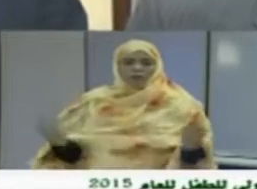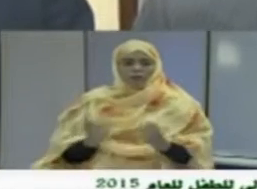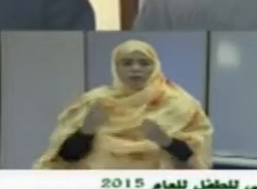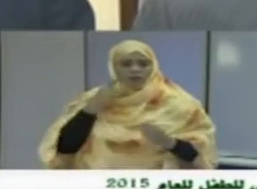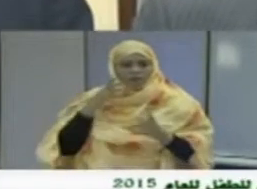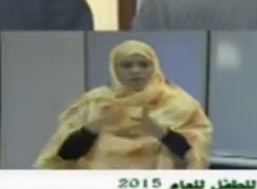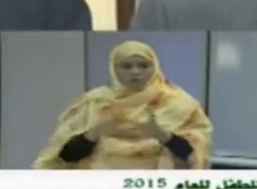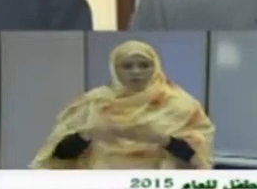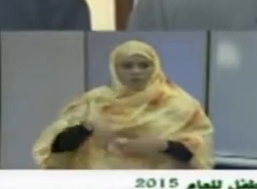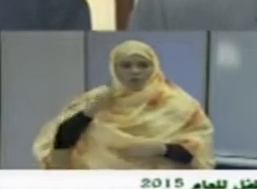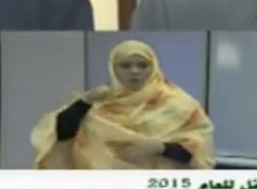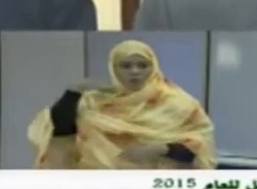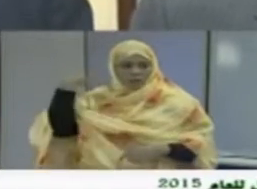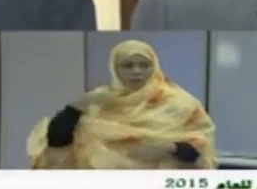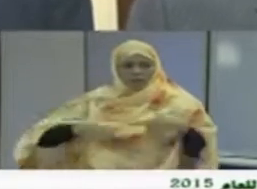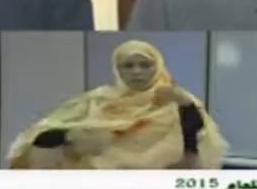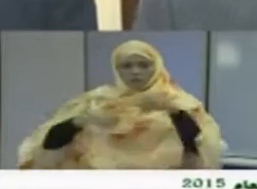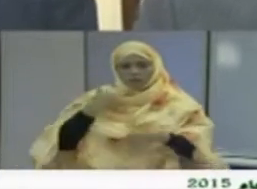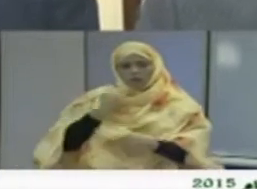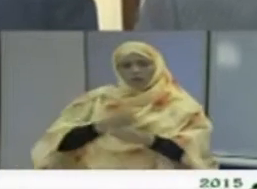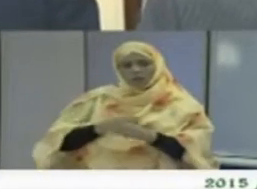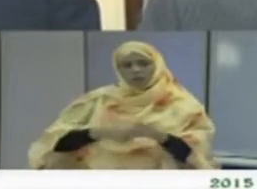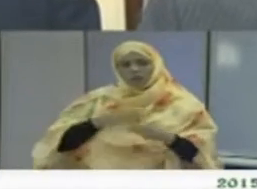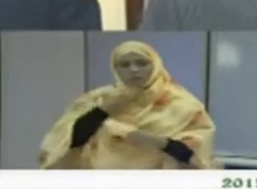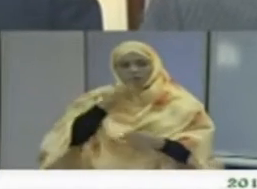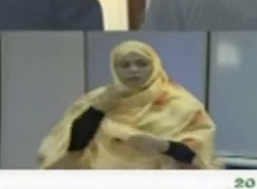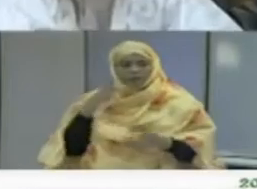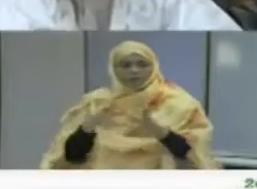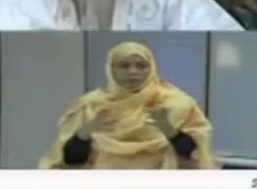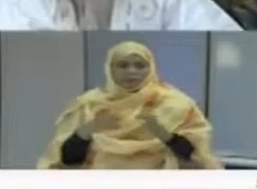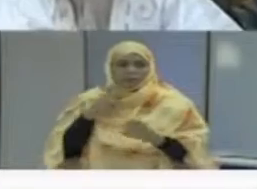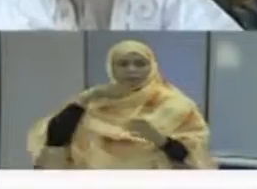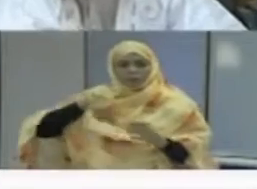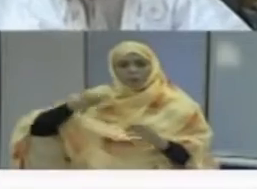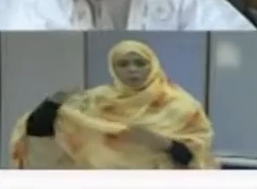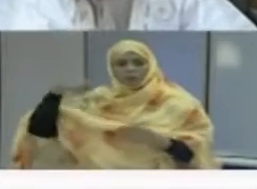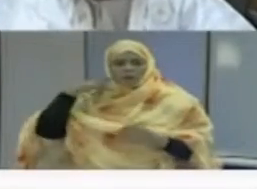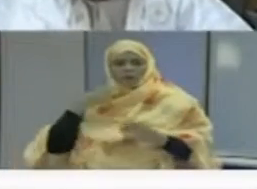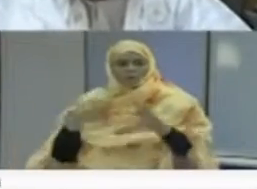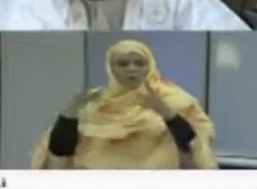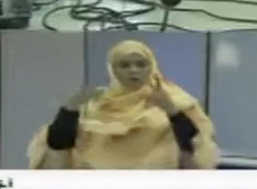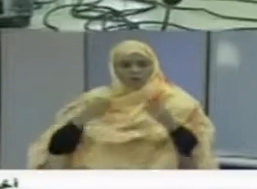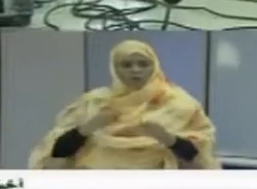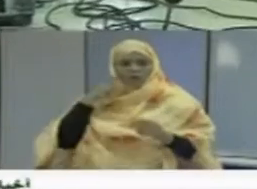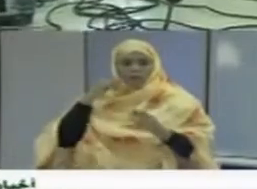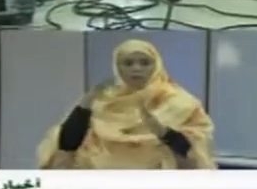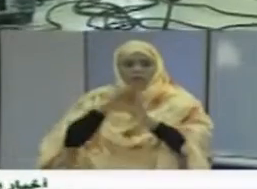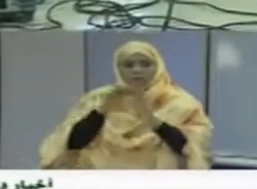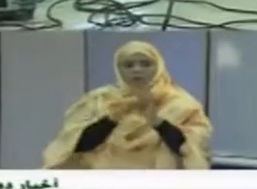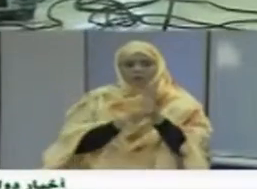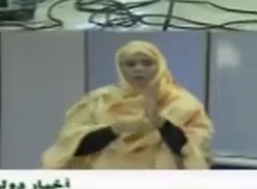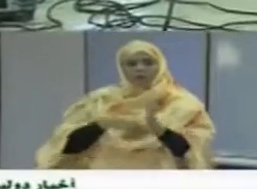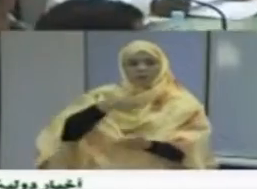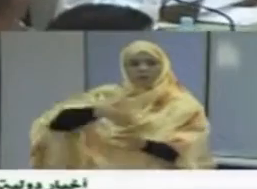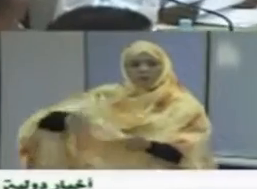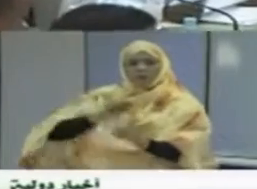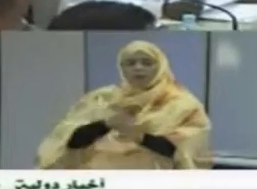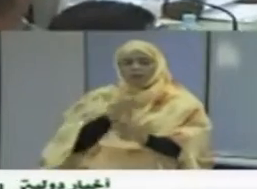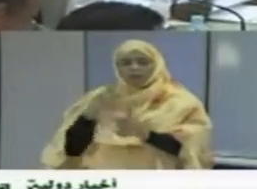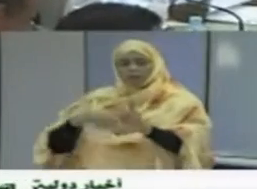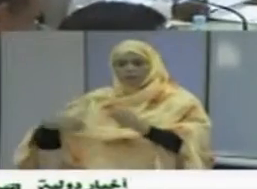وزير التشغيل والتكوين المهني السيد جا مختار ملل لأعضاء اللجنة بنود وتفاصيل صرف ميزانية